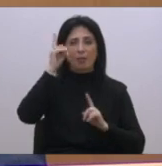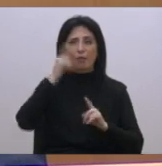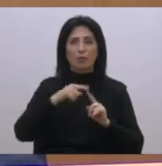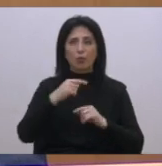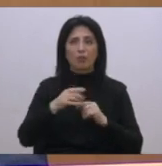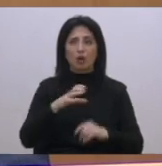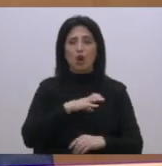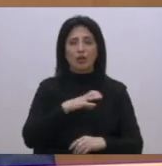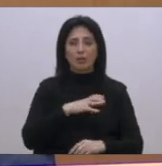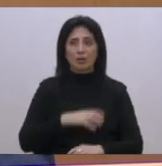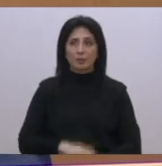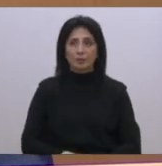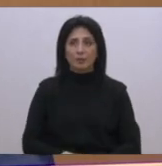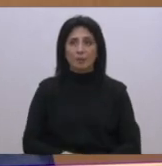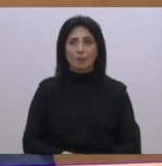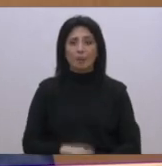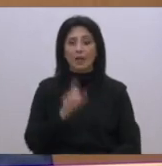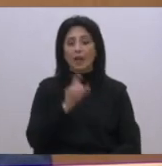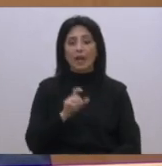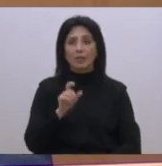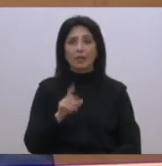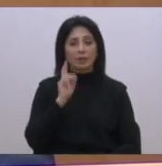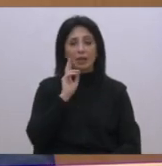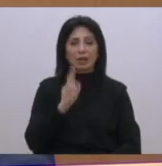ვთქვათ ქონება აქვს და ადამიანებმა